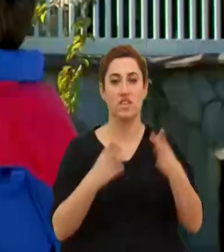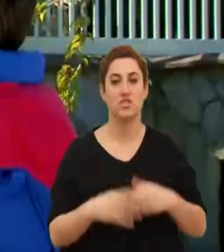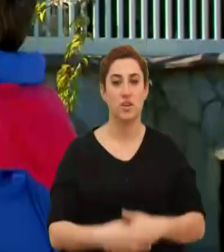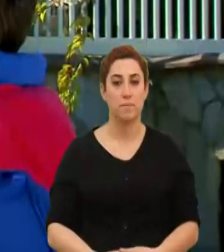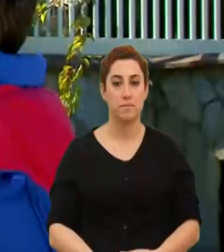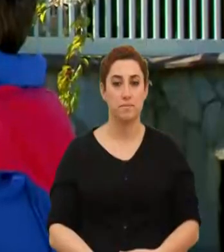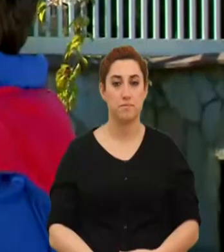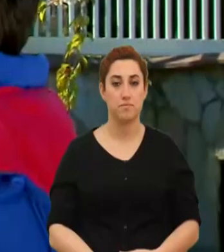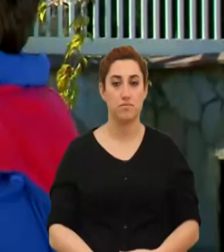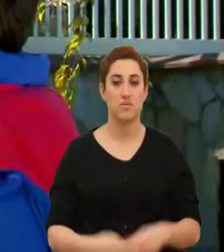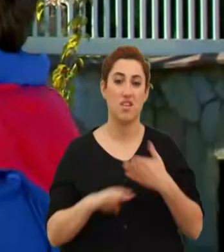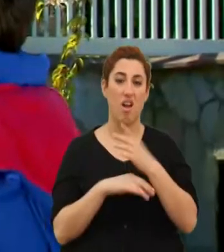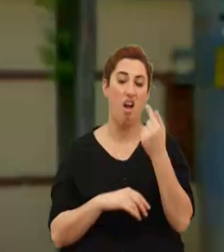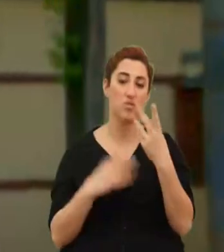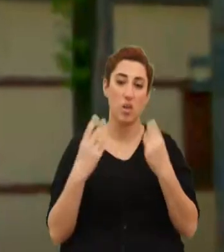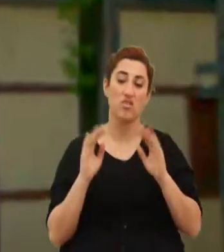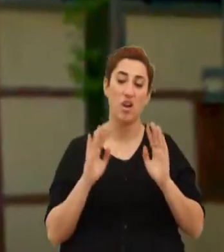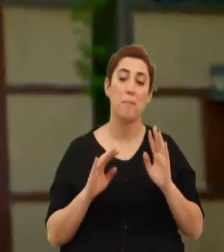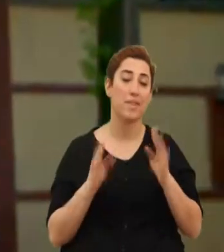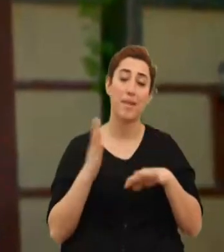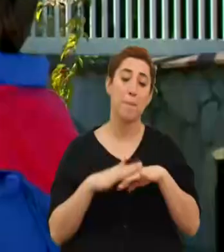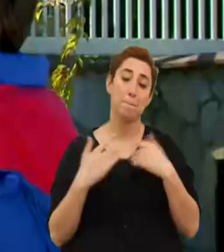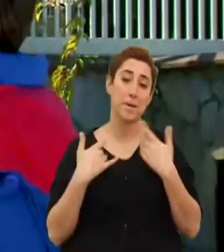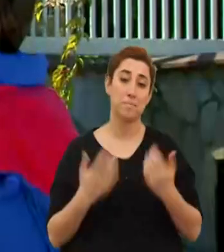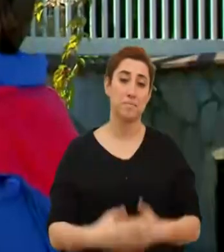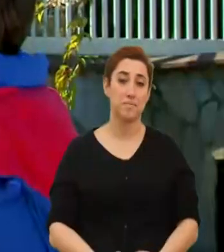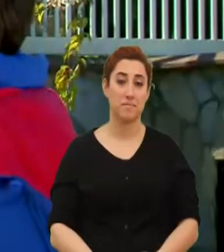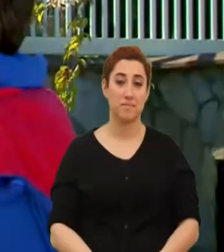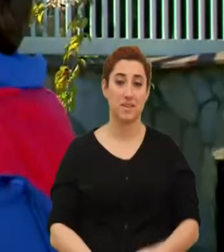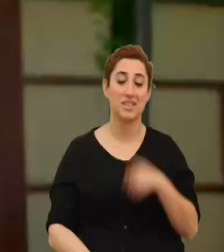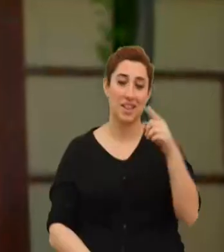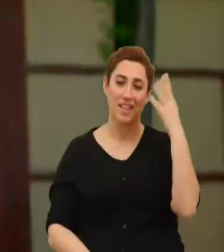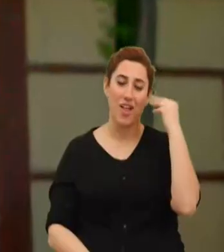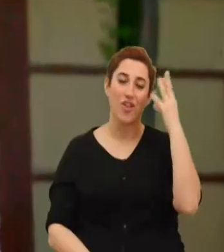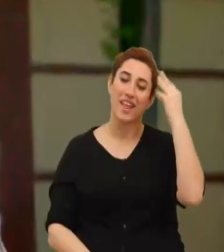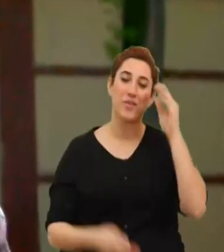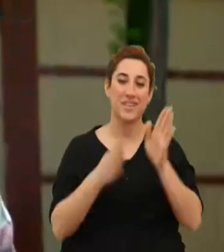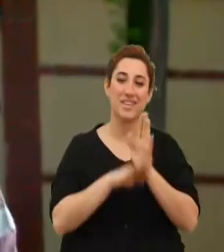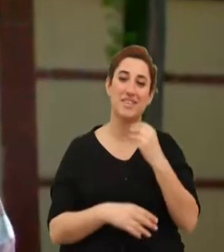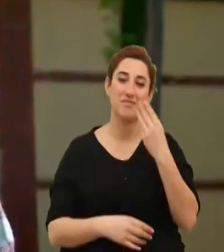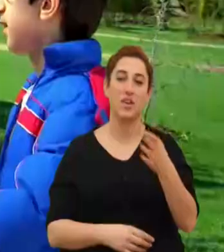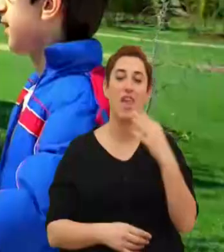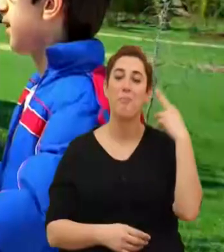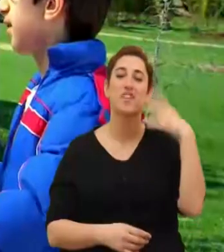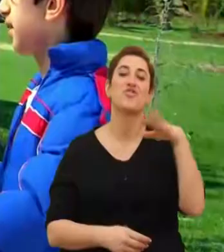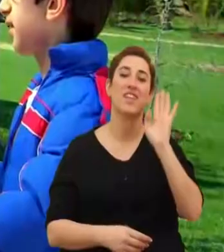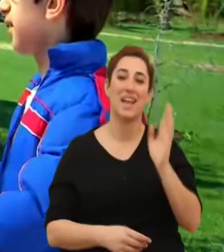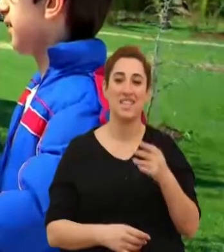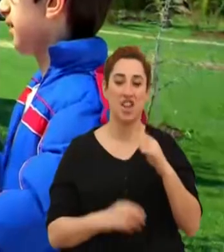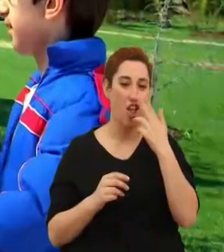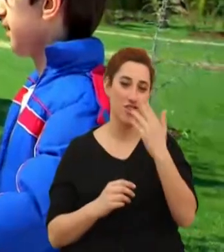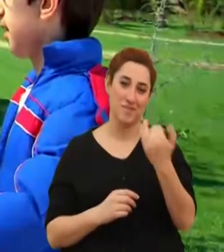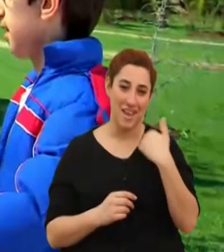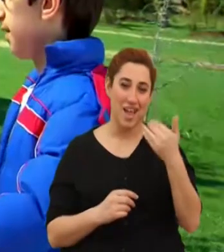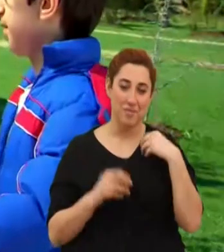vereceğim. Gerçi az olacak ama ne yapalım? Seni tanıyoruz, tanıdık birisin. Yabancı değilsin, ayağın